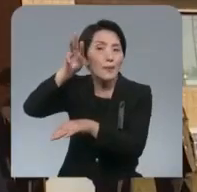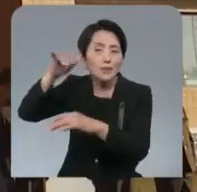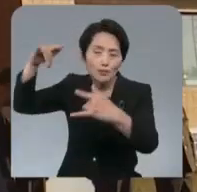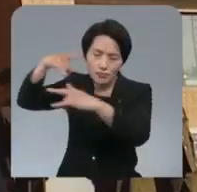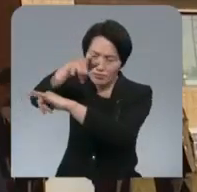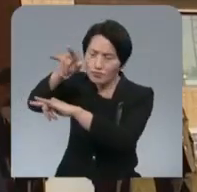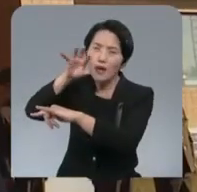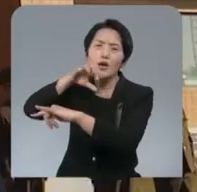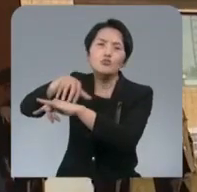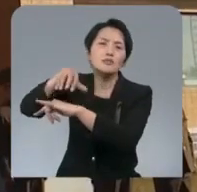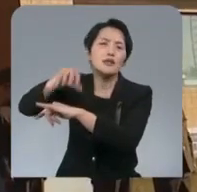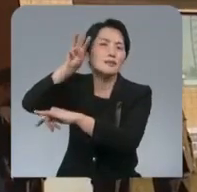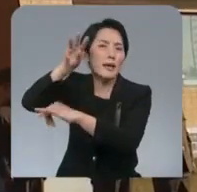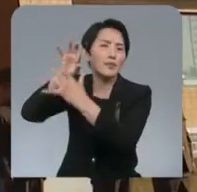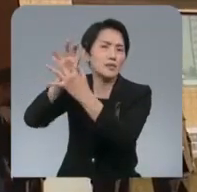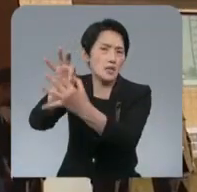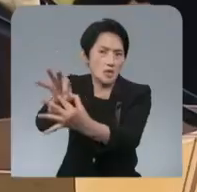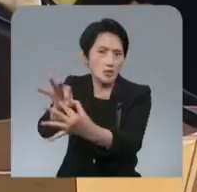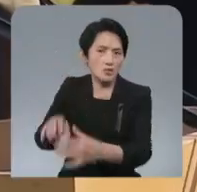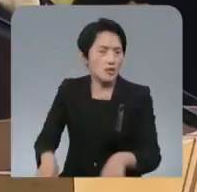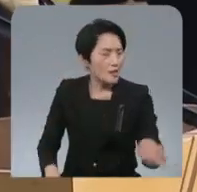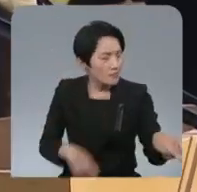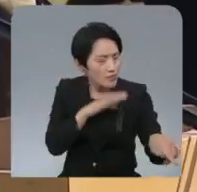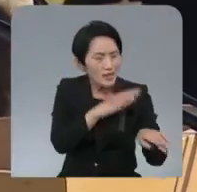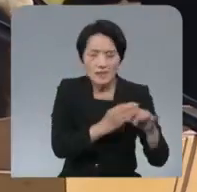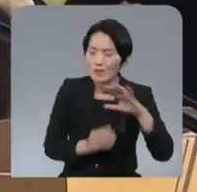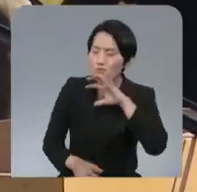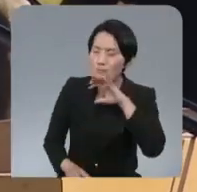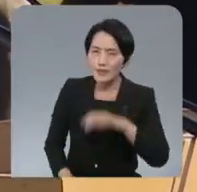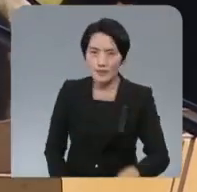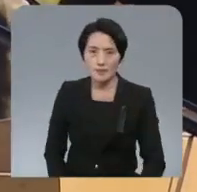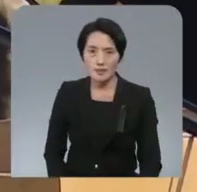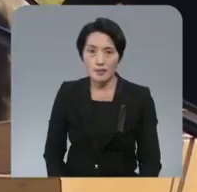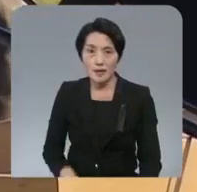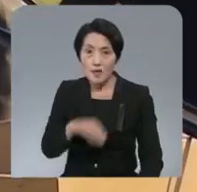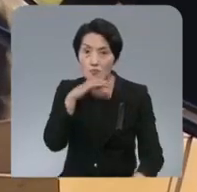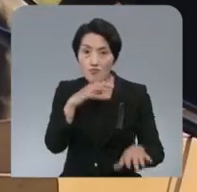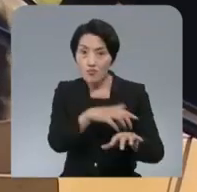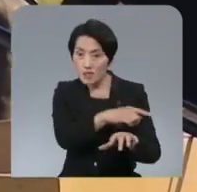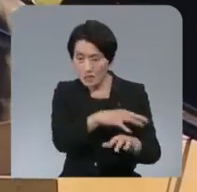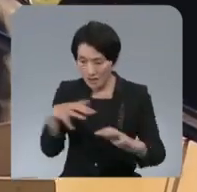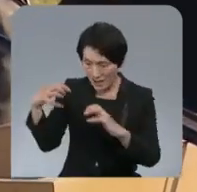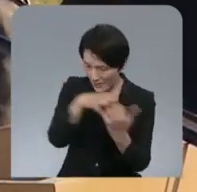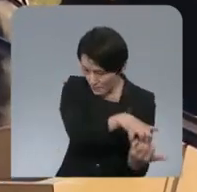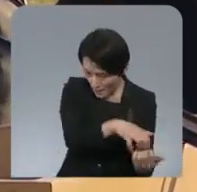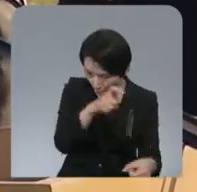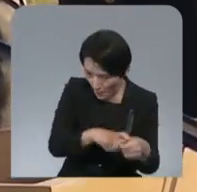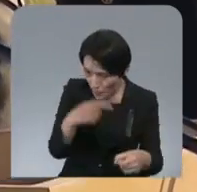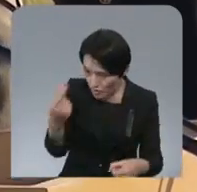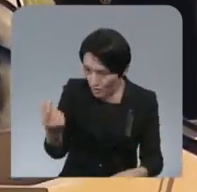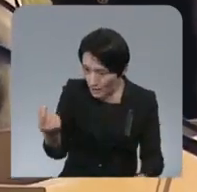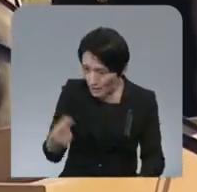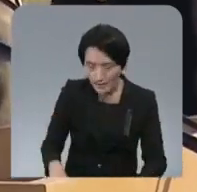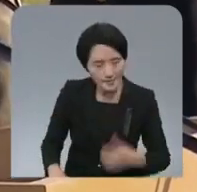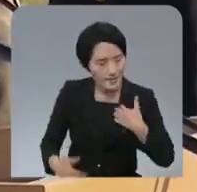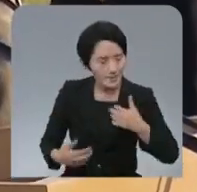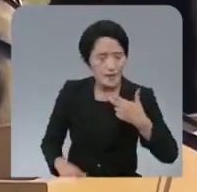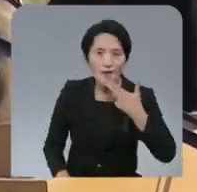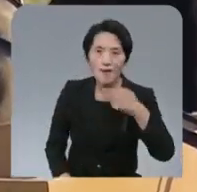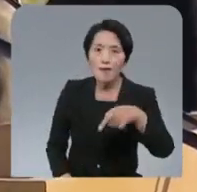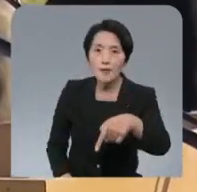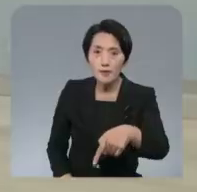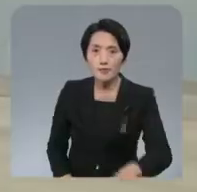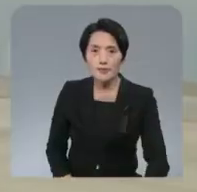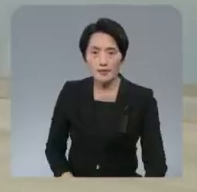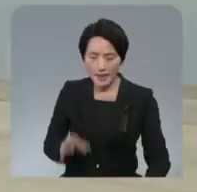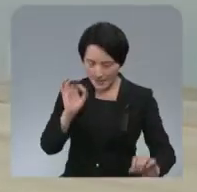示将进行追加挑衅，加剧了紧张气氛。二日凌晨，北韩劳动党中央军事委员会副委员长朴正天发